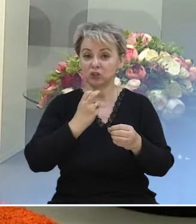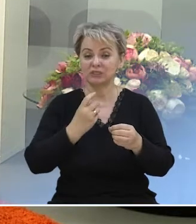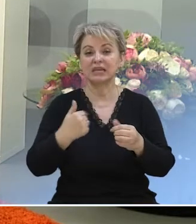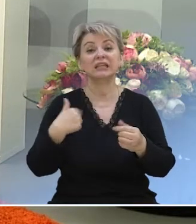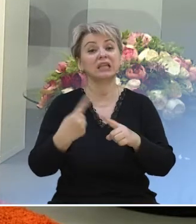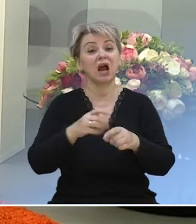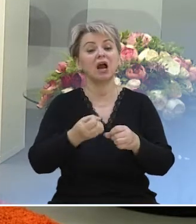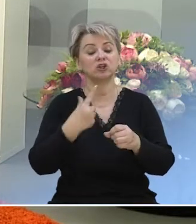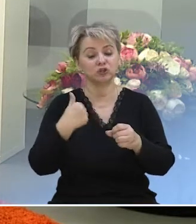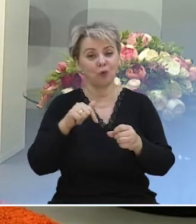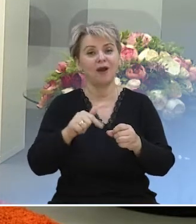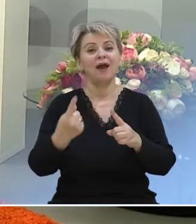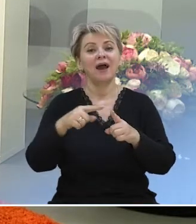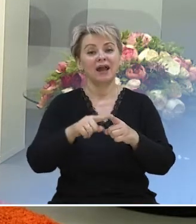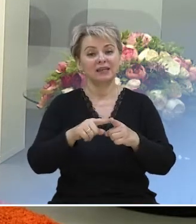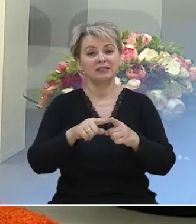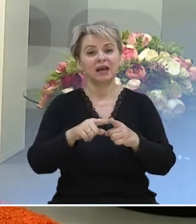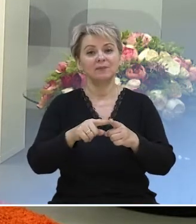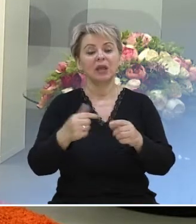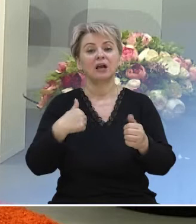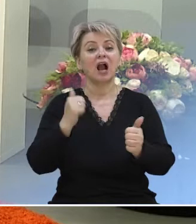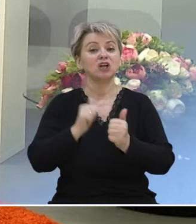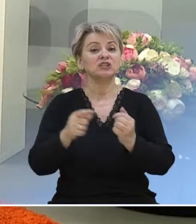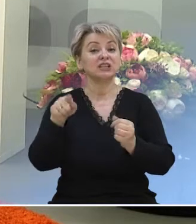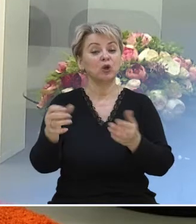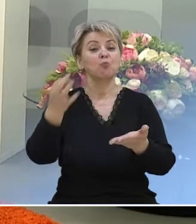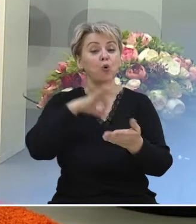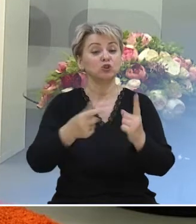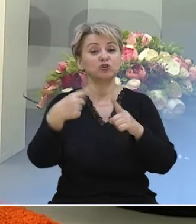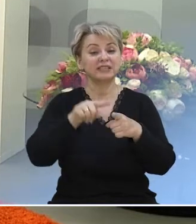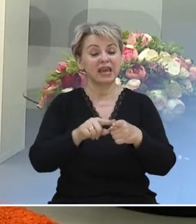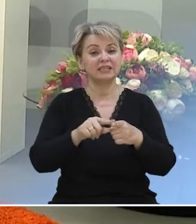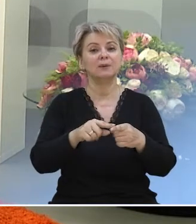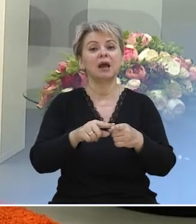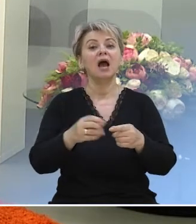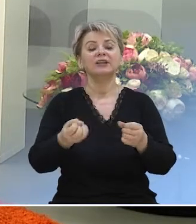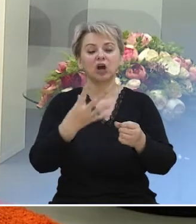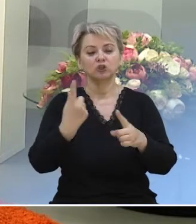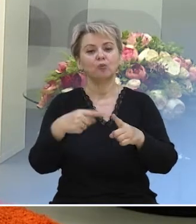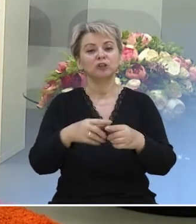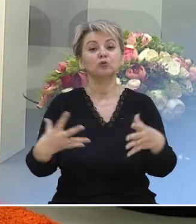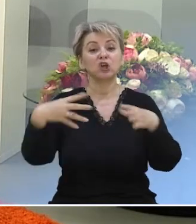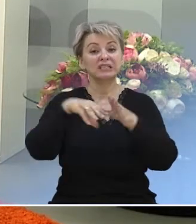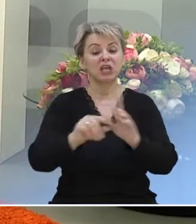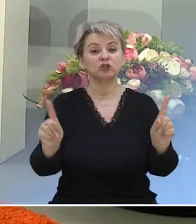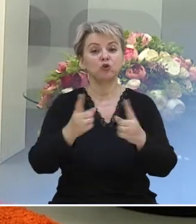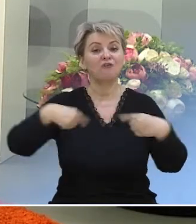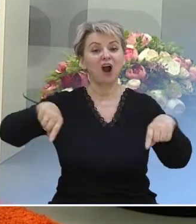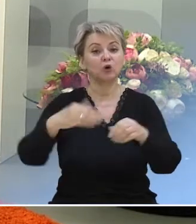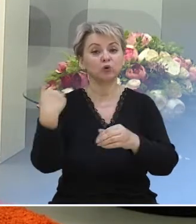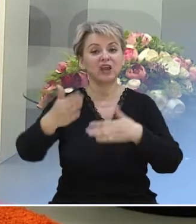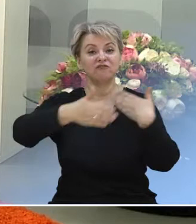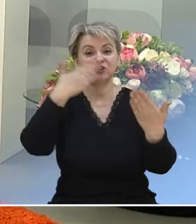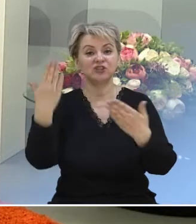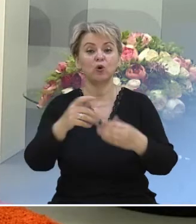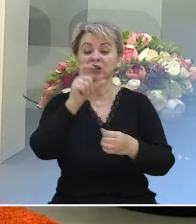смеется. Это хорошо. Значит, еще я пою. Да, значит, это ты, мне кажется, этим портишь свою речь чуть-чуть. Вот, это на самом деле хорошо, потому что это означает, что